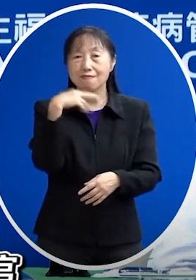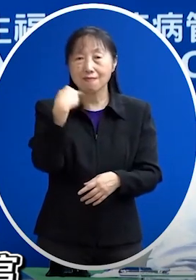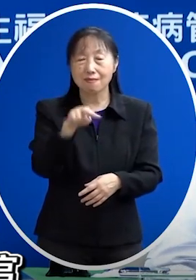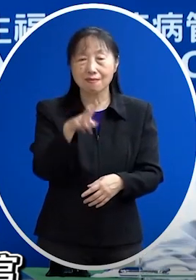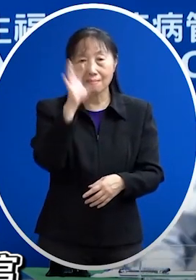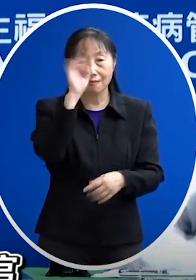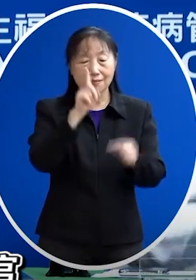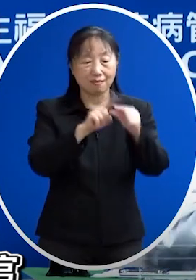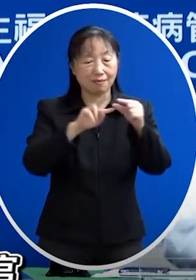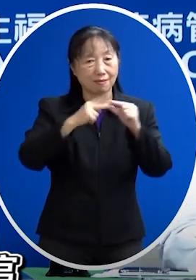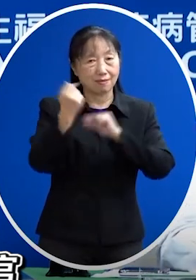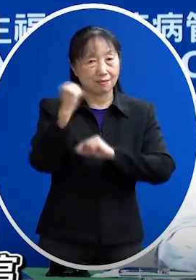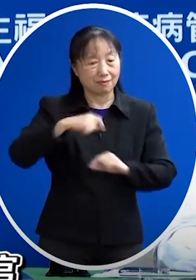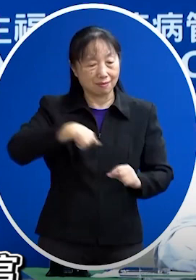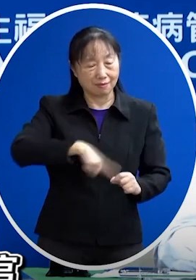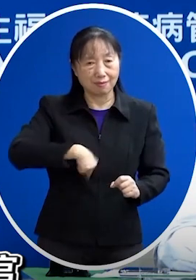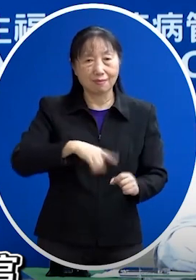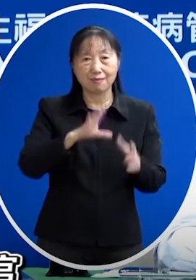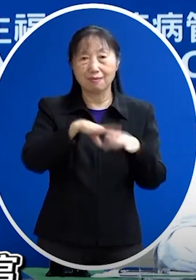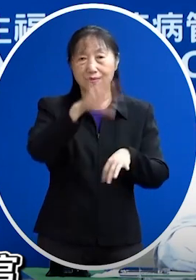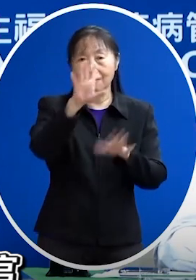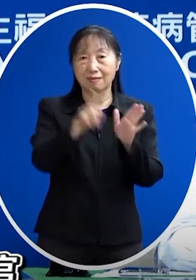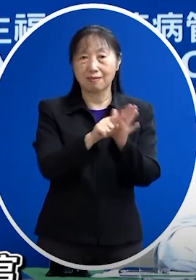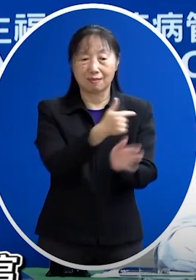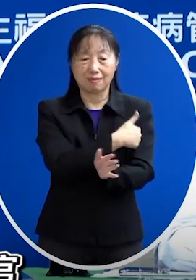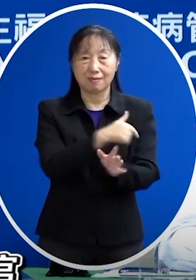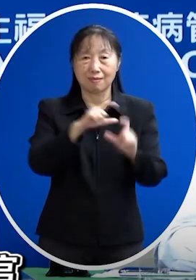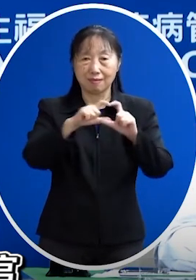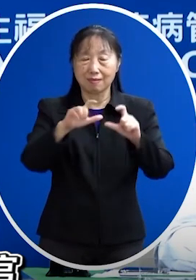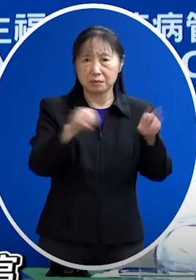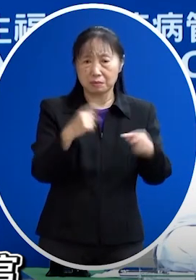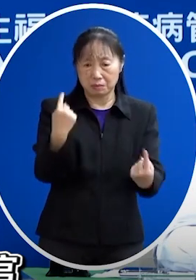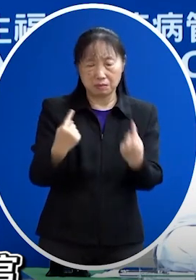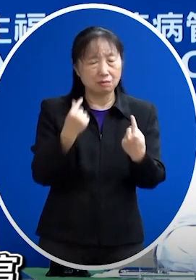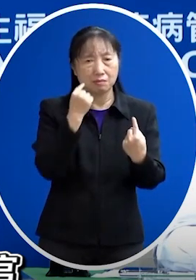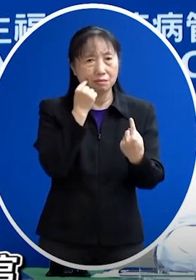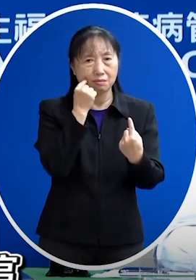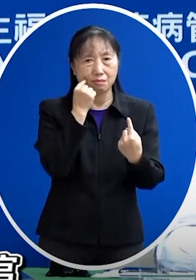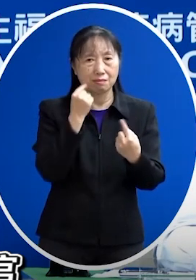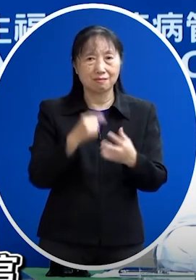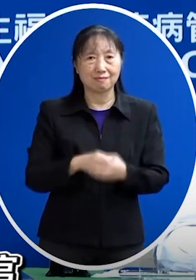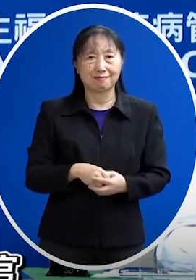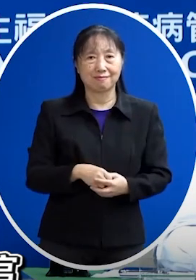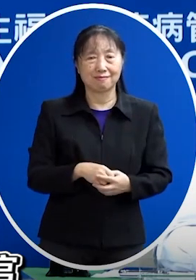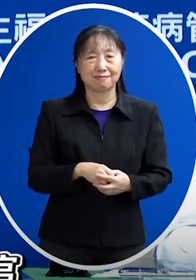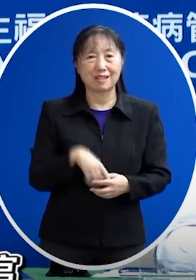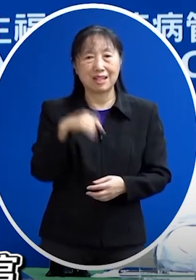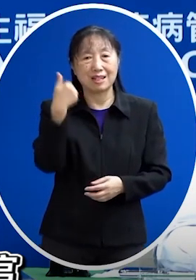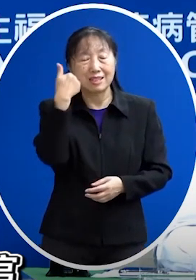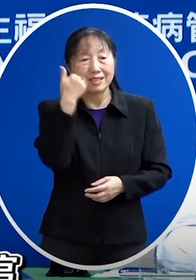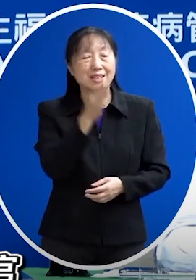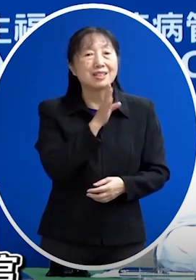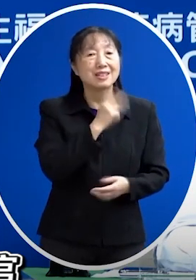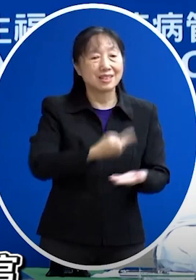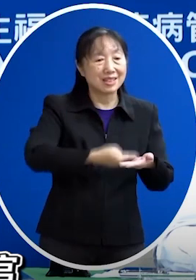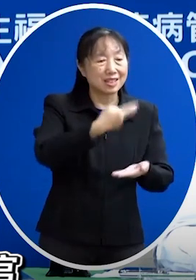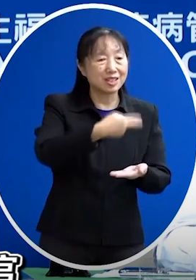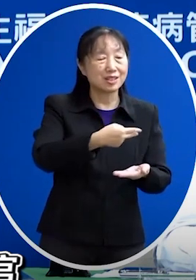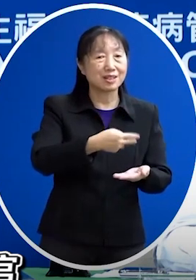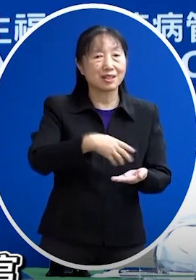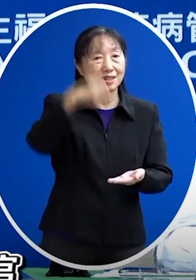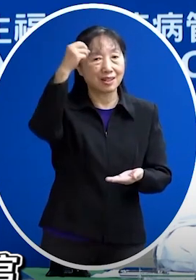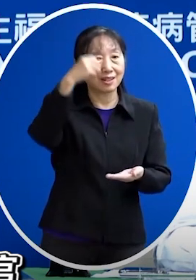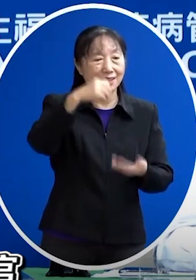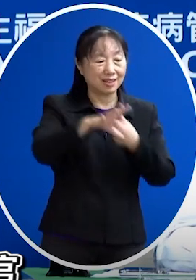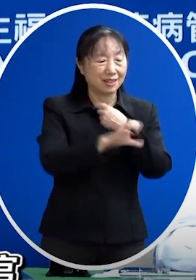抗体。好，那大家也知道，疫苗也不是只有一种综合抗体，所以没有说谁是阳春面，谁是